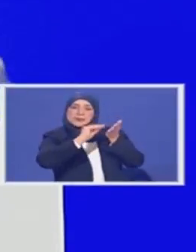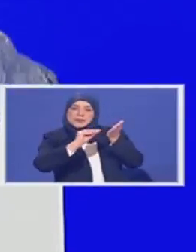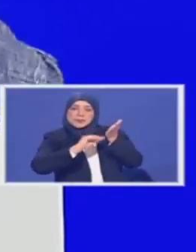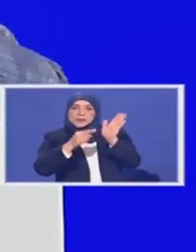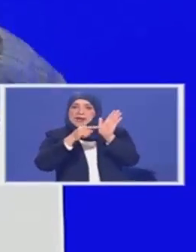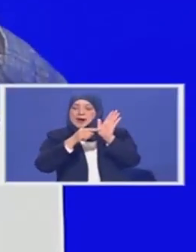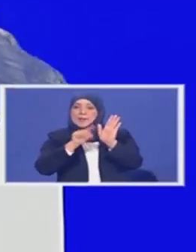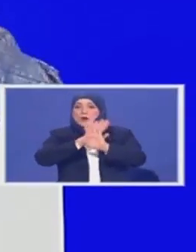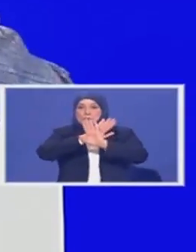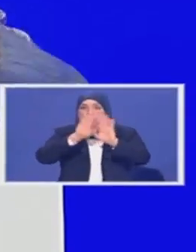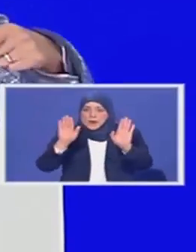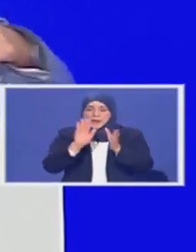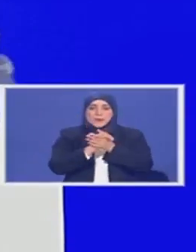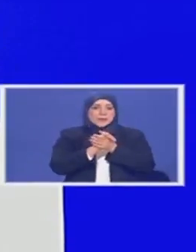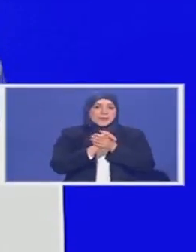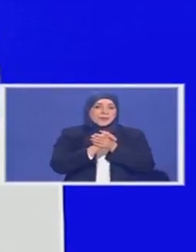موجودة